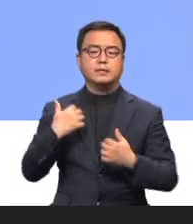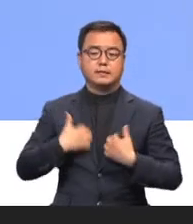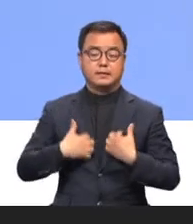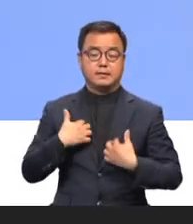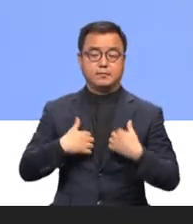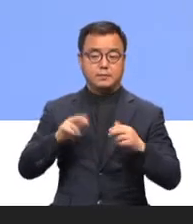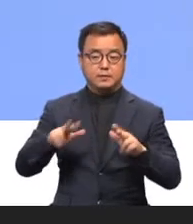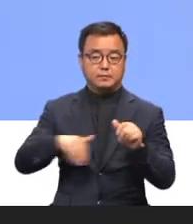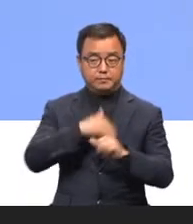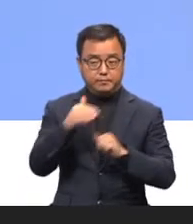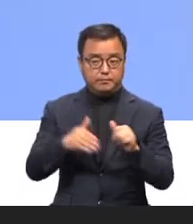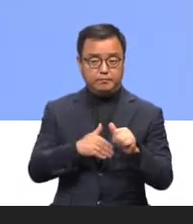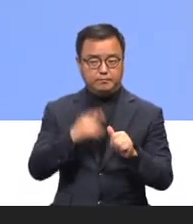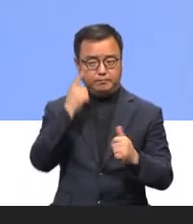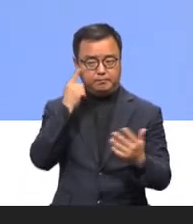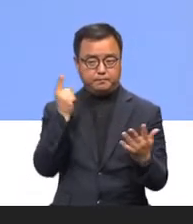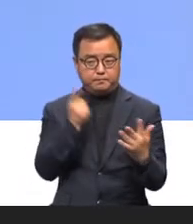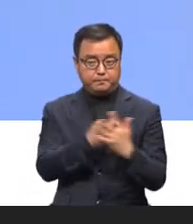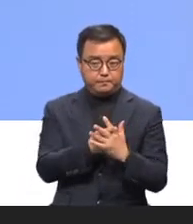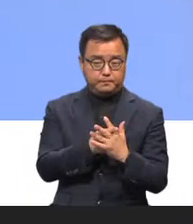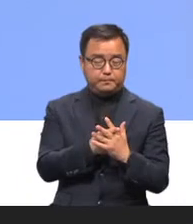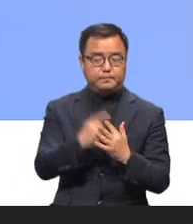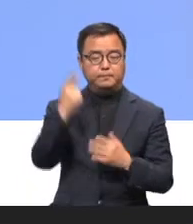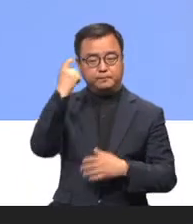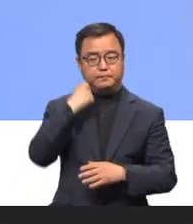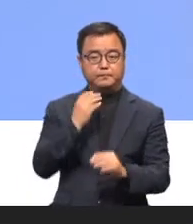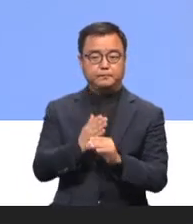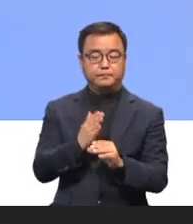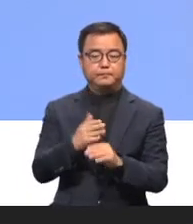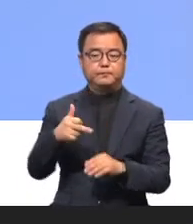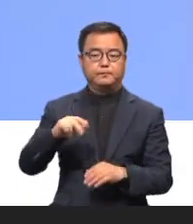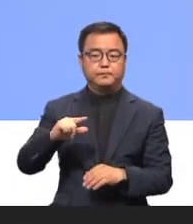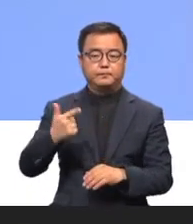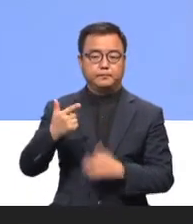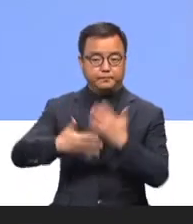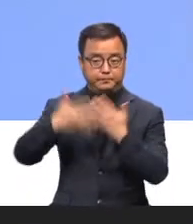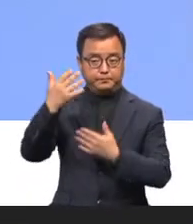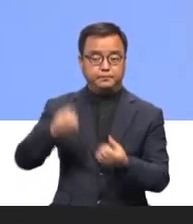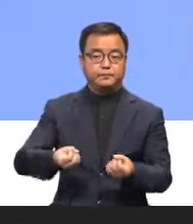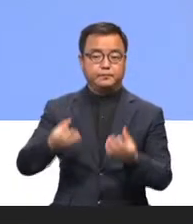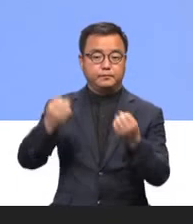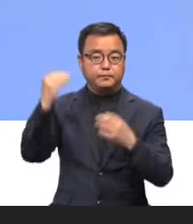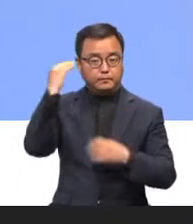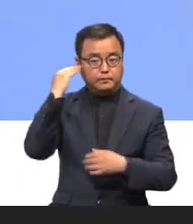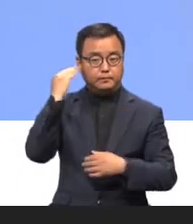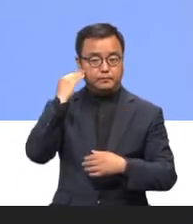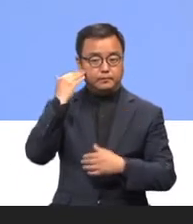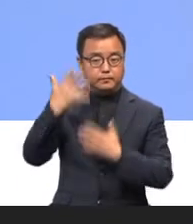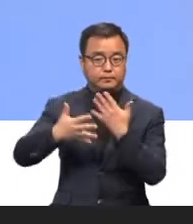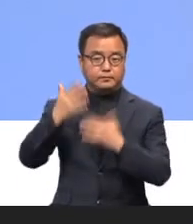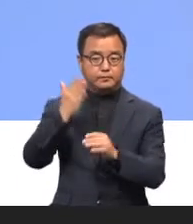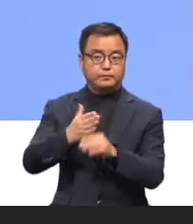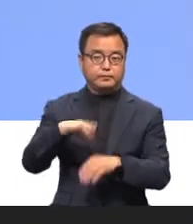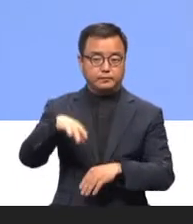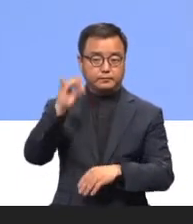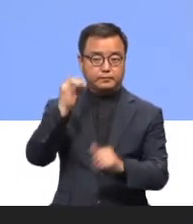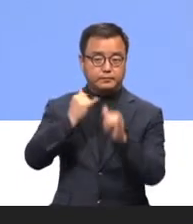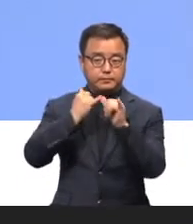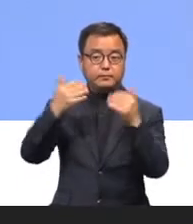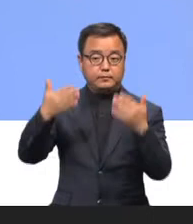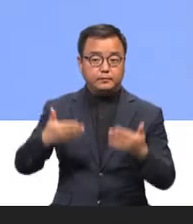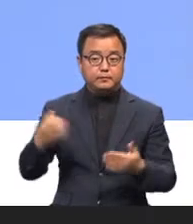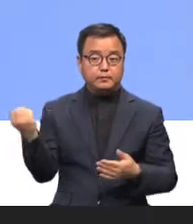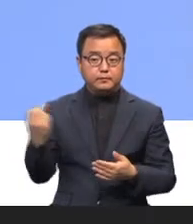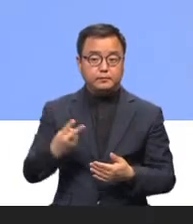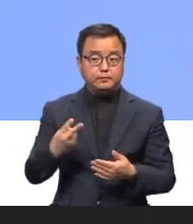대한 예리한 통찰까지 담고 있어서 칸 영화제에서 뭐 한국 영화 최초로 황금 종려상을 수상 했을 뿐 아니라